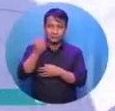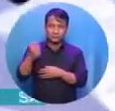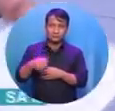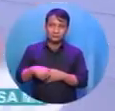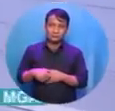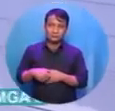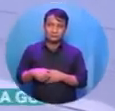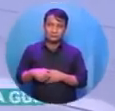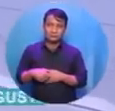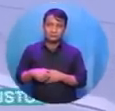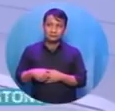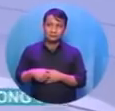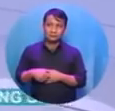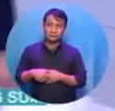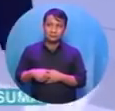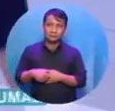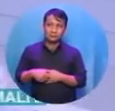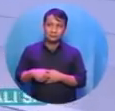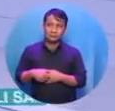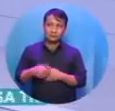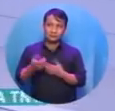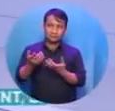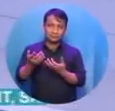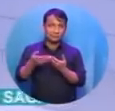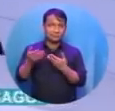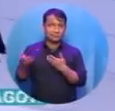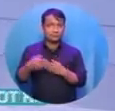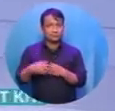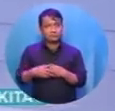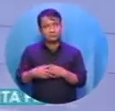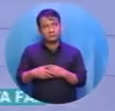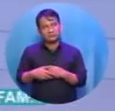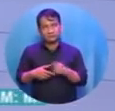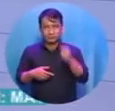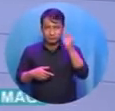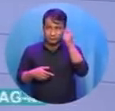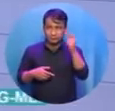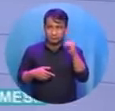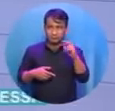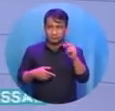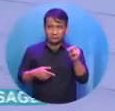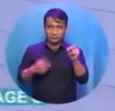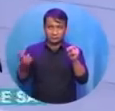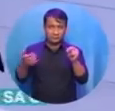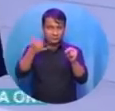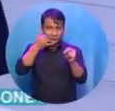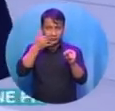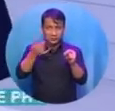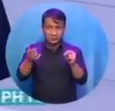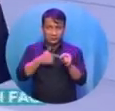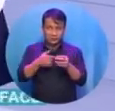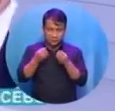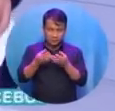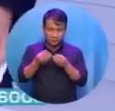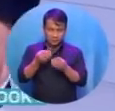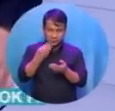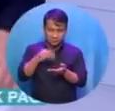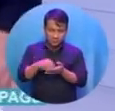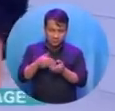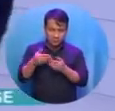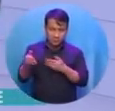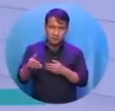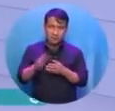than all the rest. Oh. Diba? Yung yeah, baby. Diba? Tina, because... Eh, ikaw na tawagan namin sa dinami-dami mga nag-iwan ng beses.